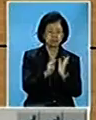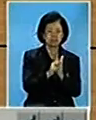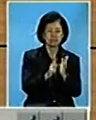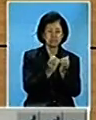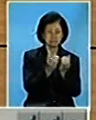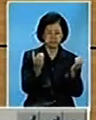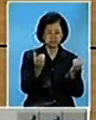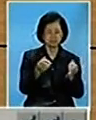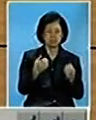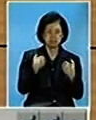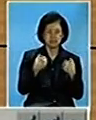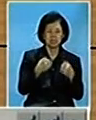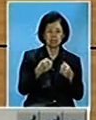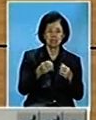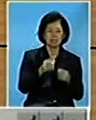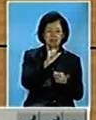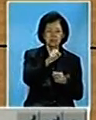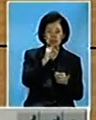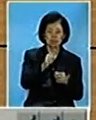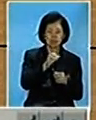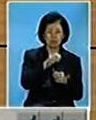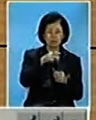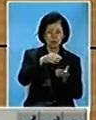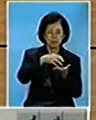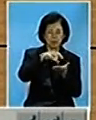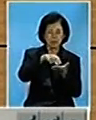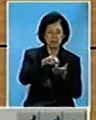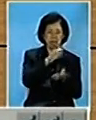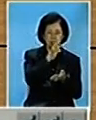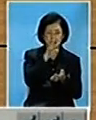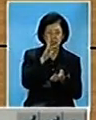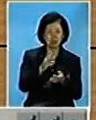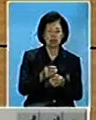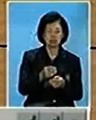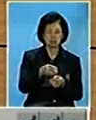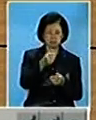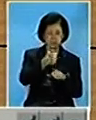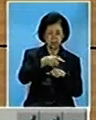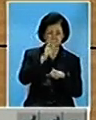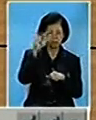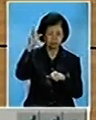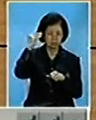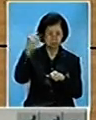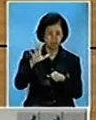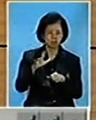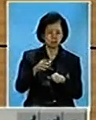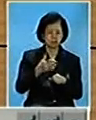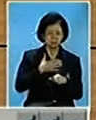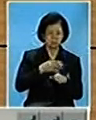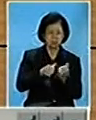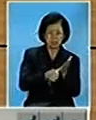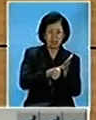อภิปรายกล่าวหาในสภาแห่งนี้ท่านประธานคงได้ยินเพราะฉะนั้นถ้าผมจะแก้ตัวแก้ต่